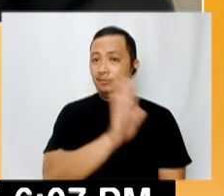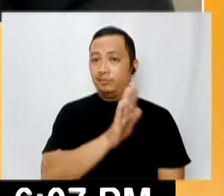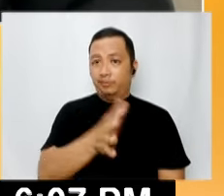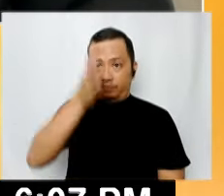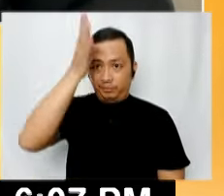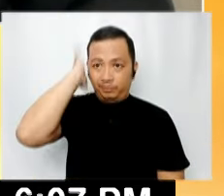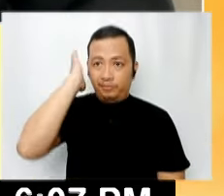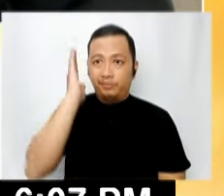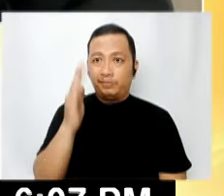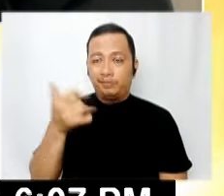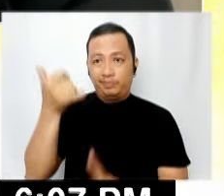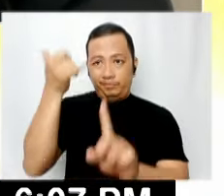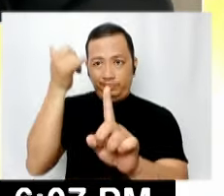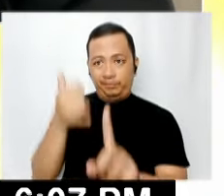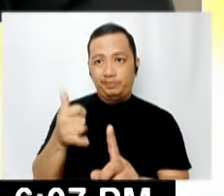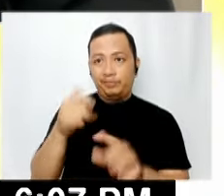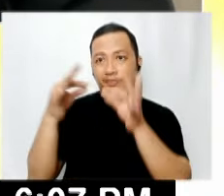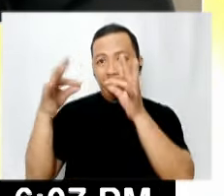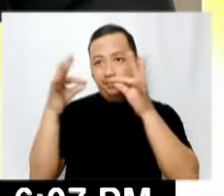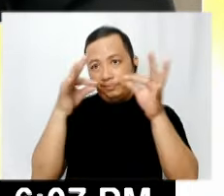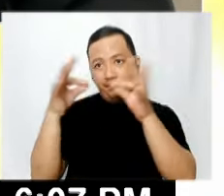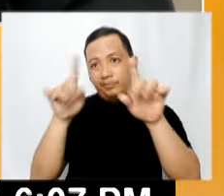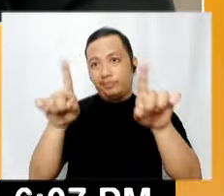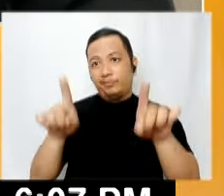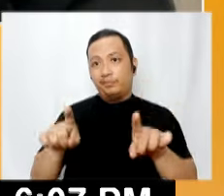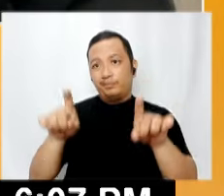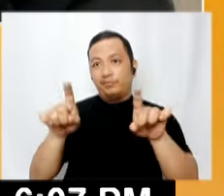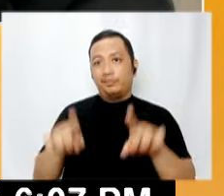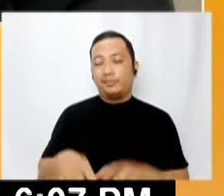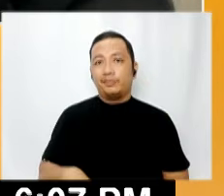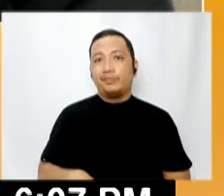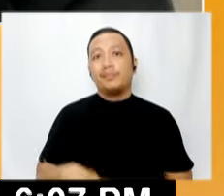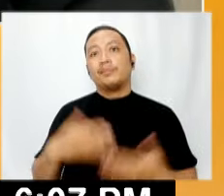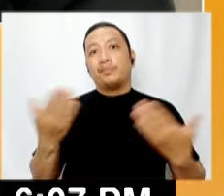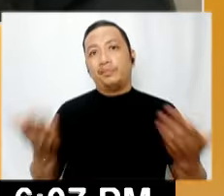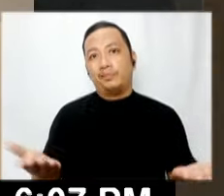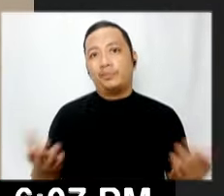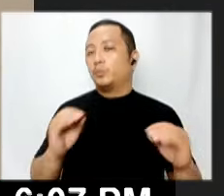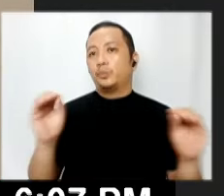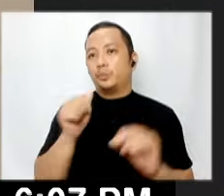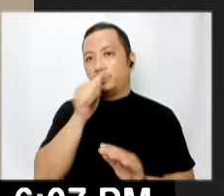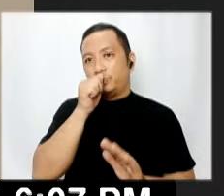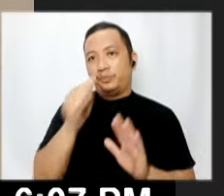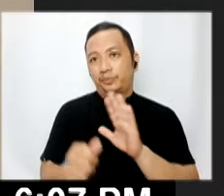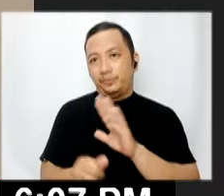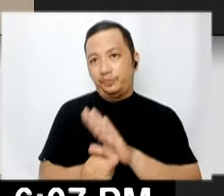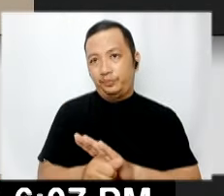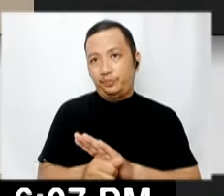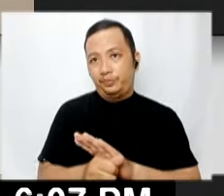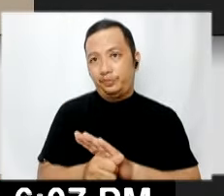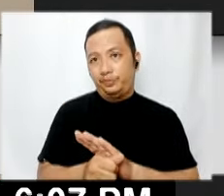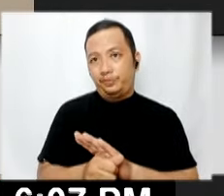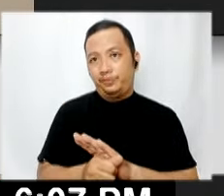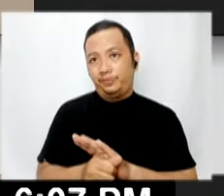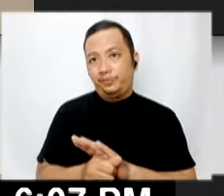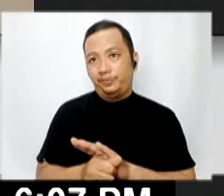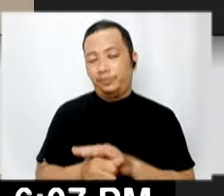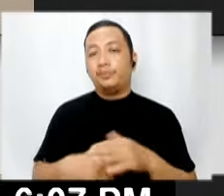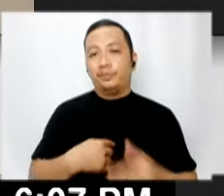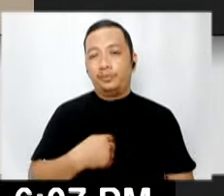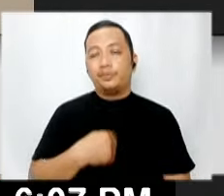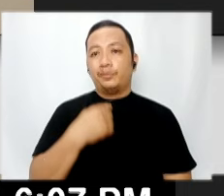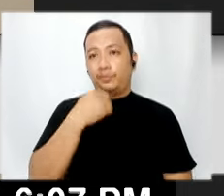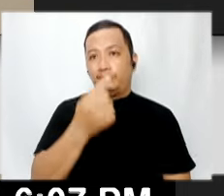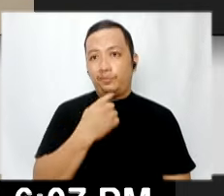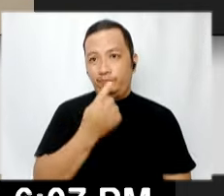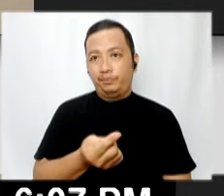test? Well, Ma'am Corina, wala naman kaming tinatago. At ang sinasabi lang namin is willing